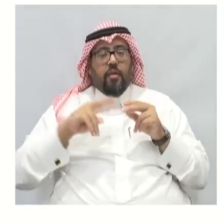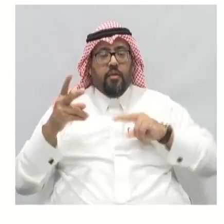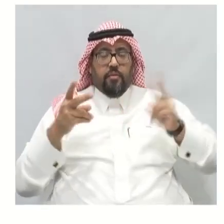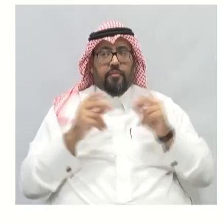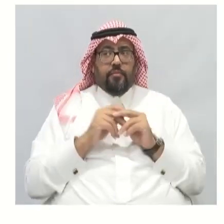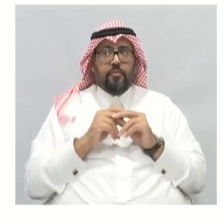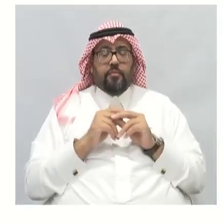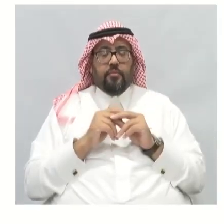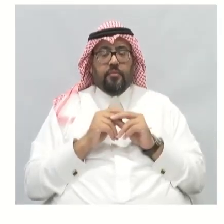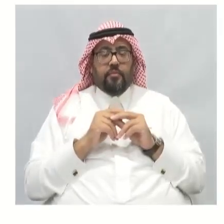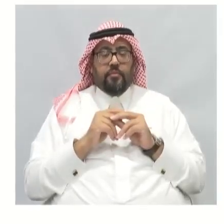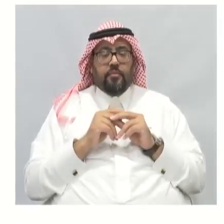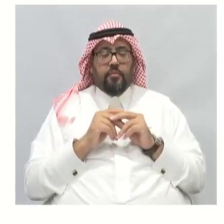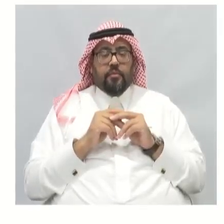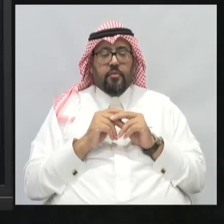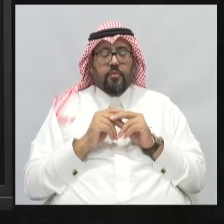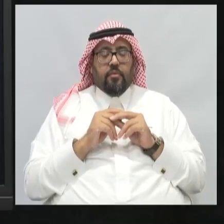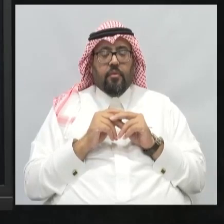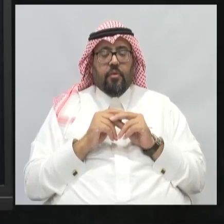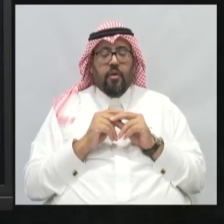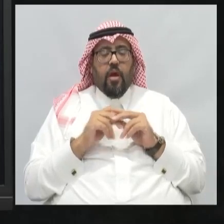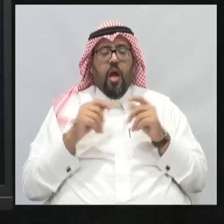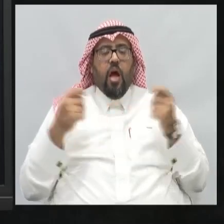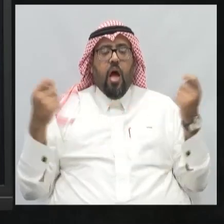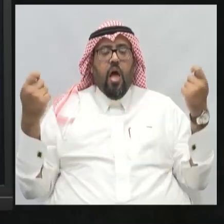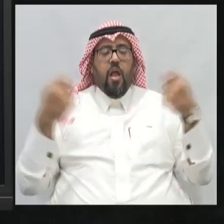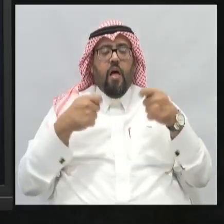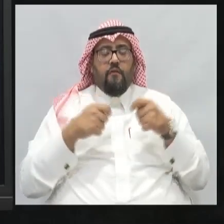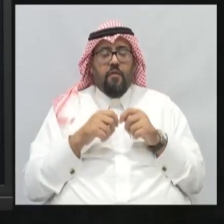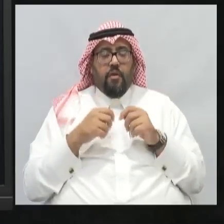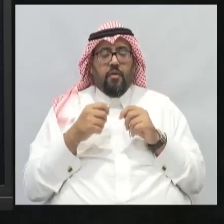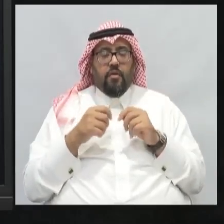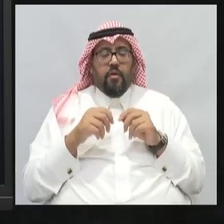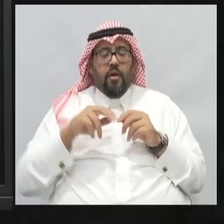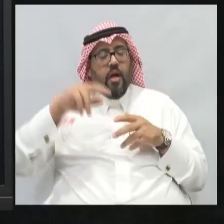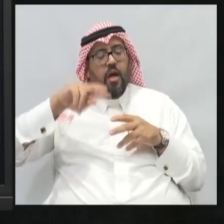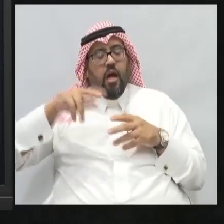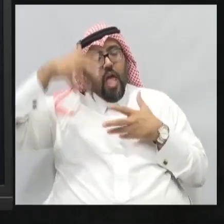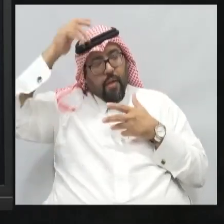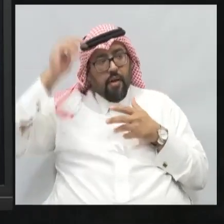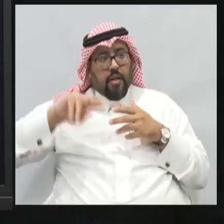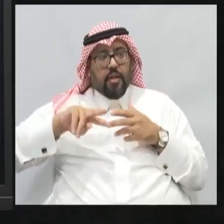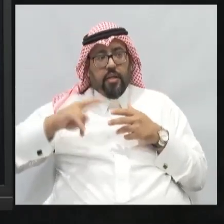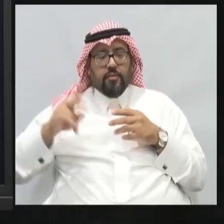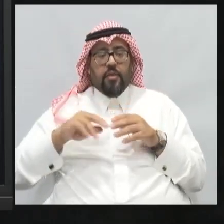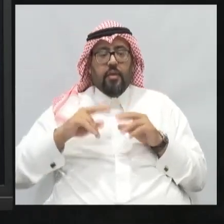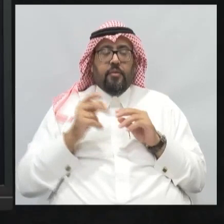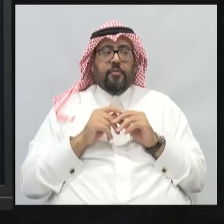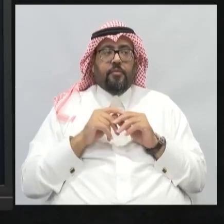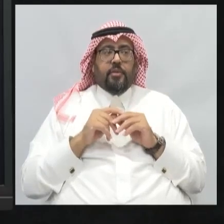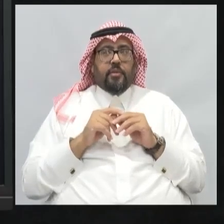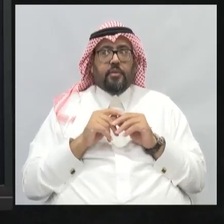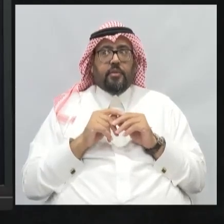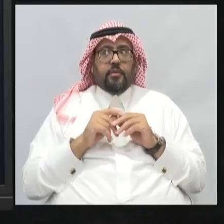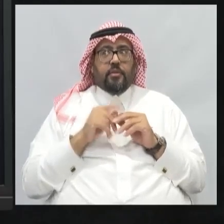النباتات اكثر من الالاف ايضا انواع الحيوانات فيها فيها العديد